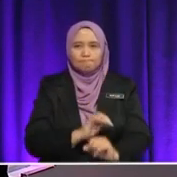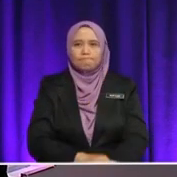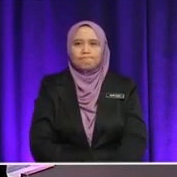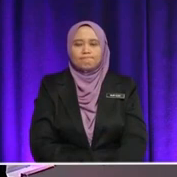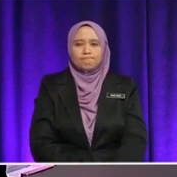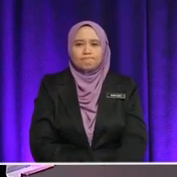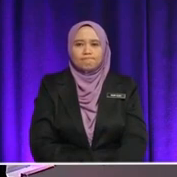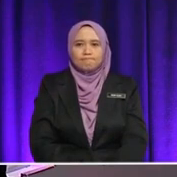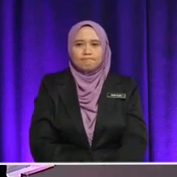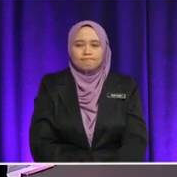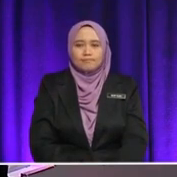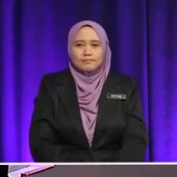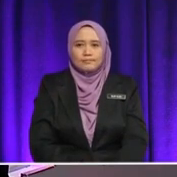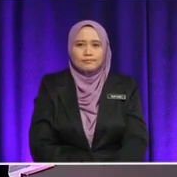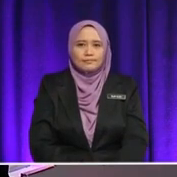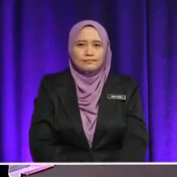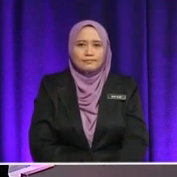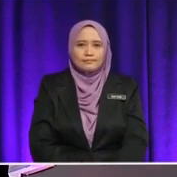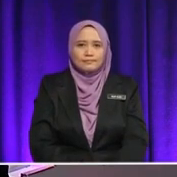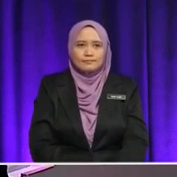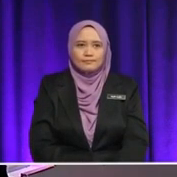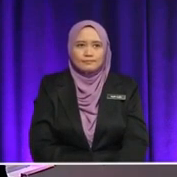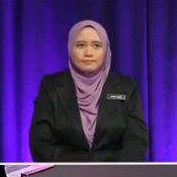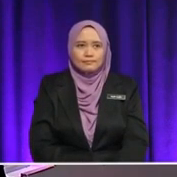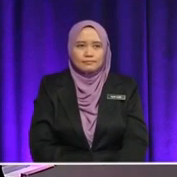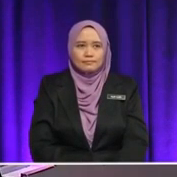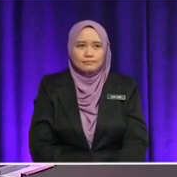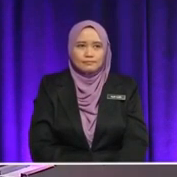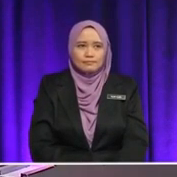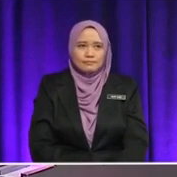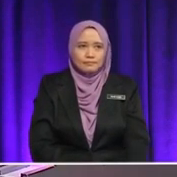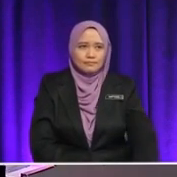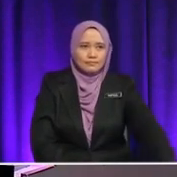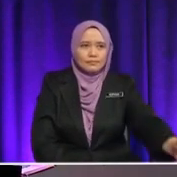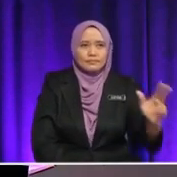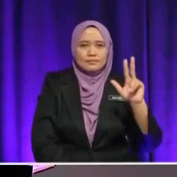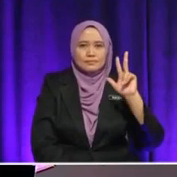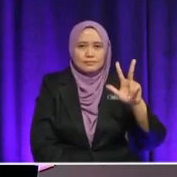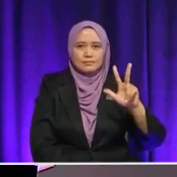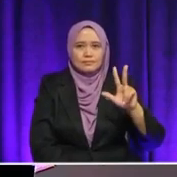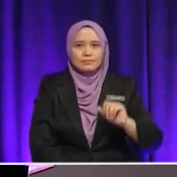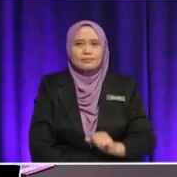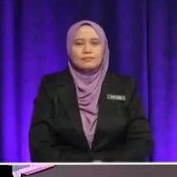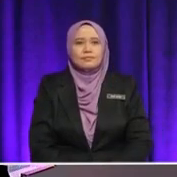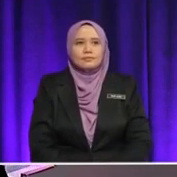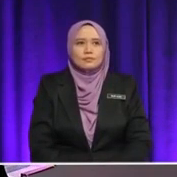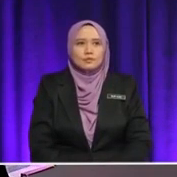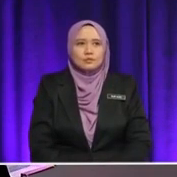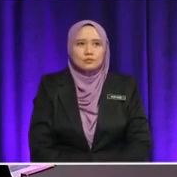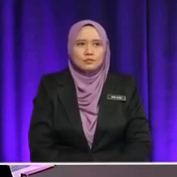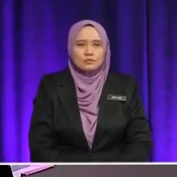gerak kepada yang Langkah ketiga boleh Boleh silakan I make Langkah ketiga Ayo